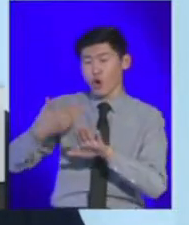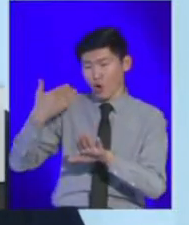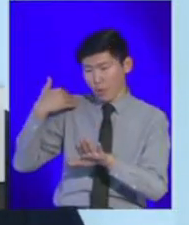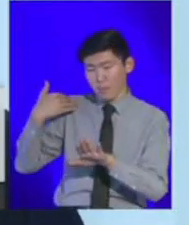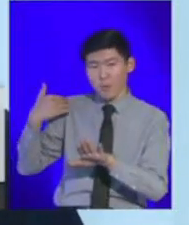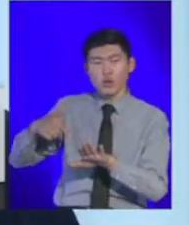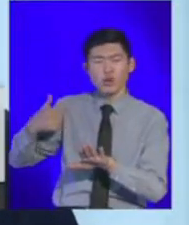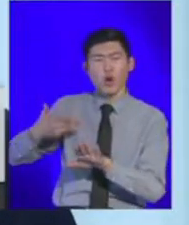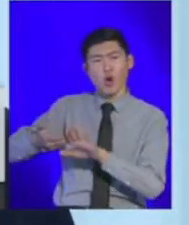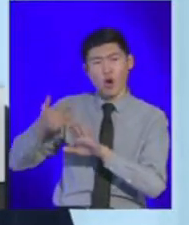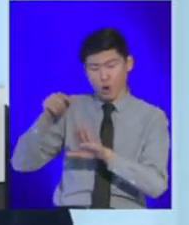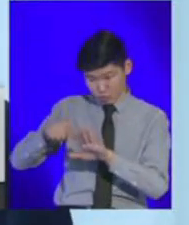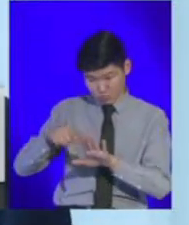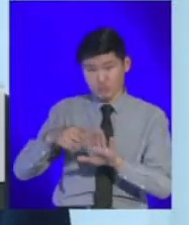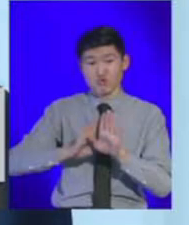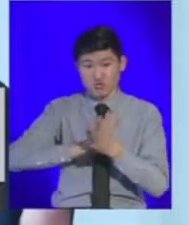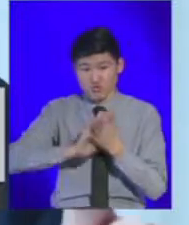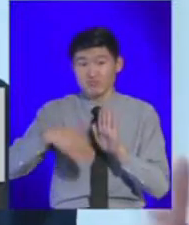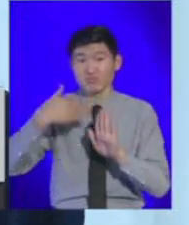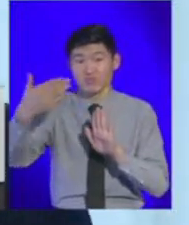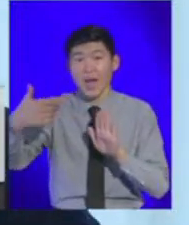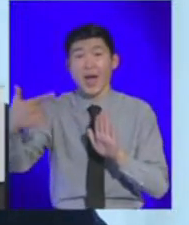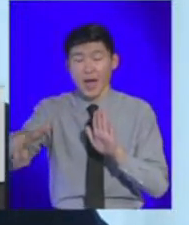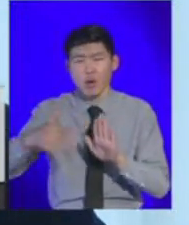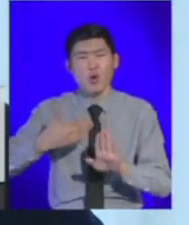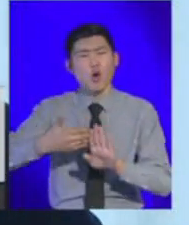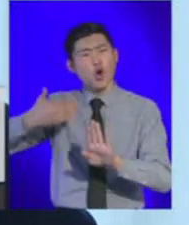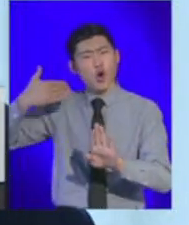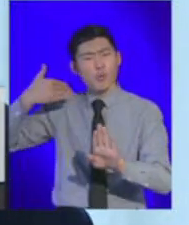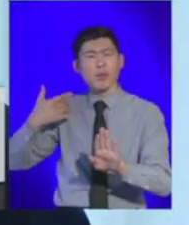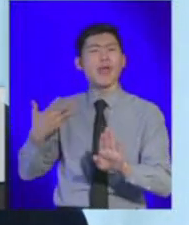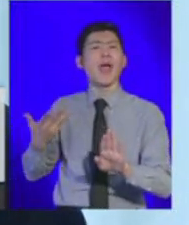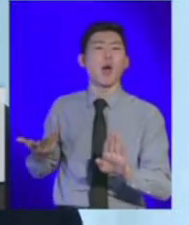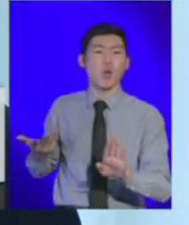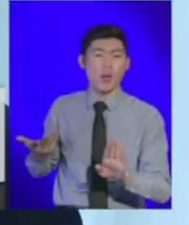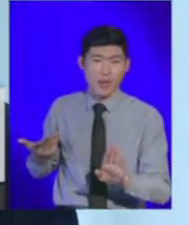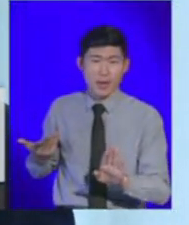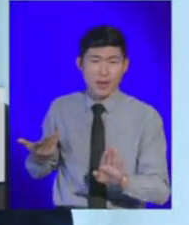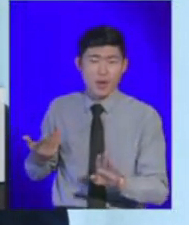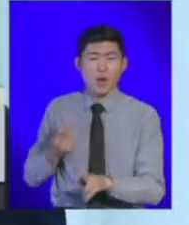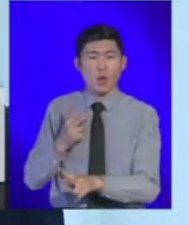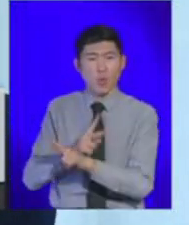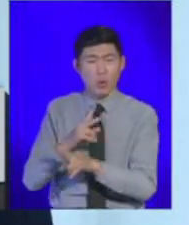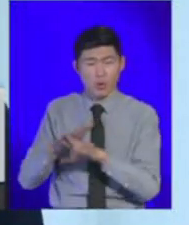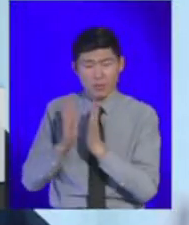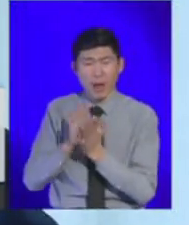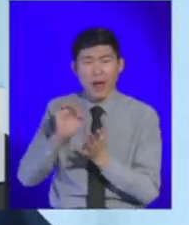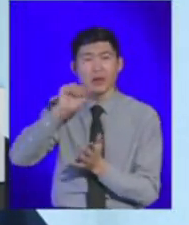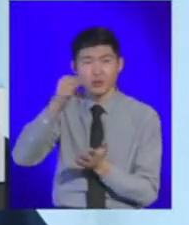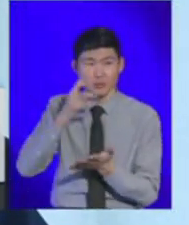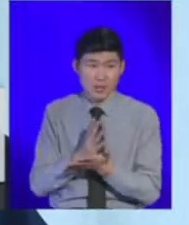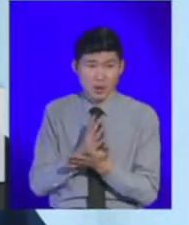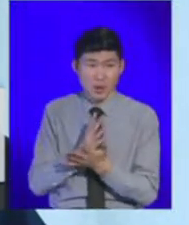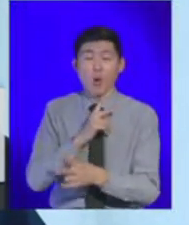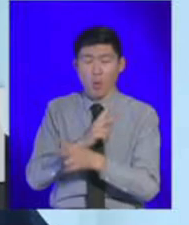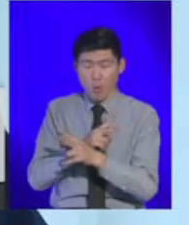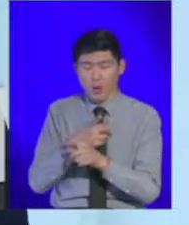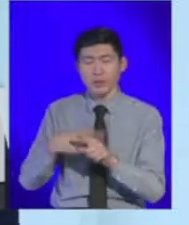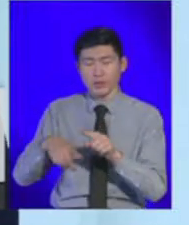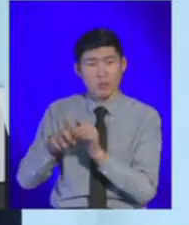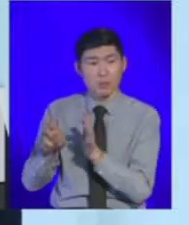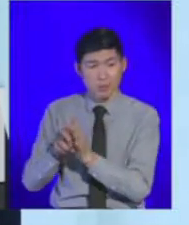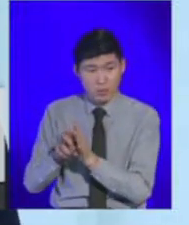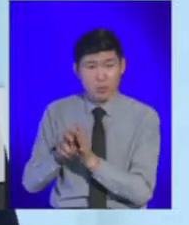байна. Тэгэхээр хууль эргэж үйлчлэх үү гэдэг л асуудал байна. За хууль эргэж үйлчлэх гэх юм бол үйлчлэх